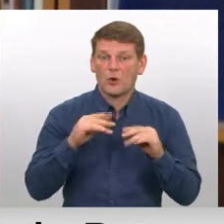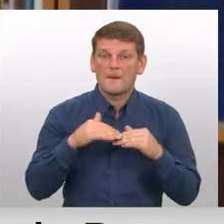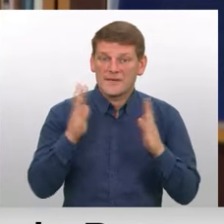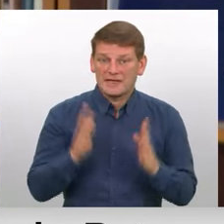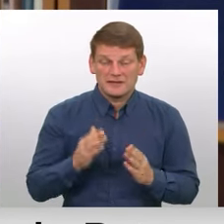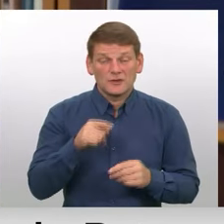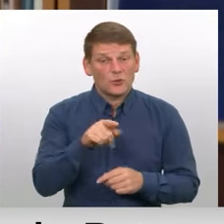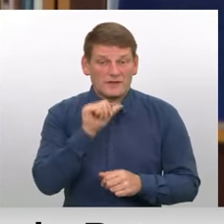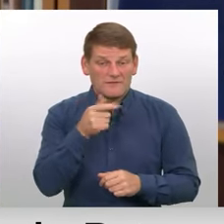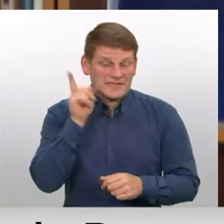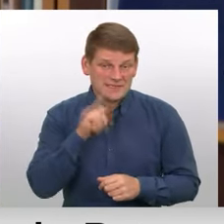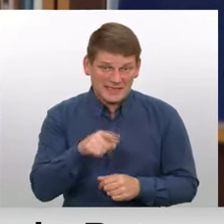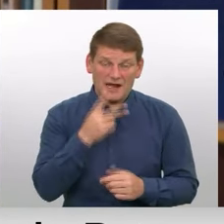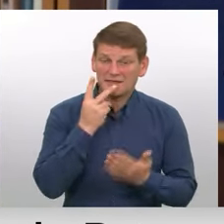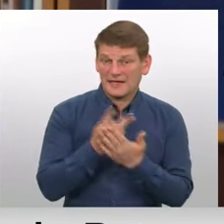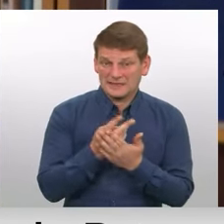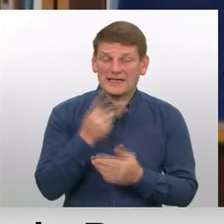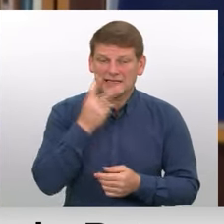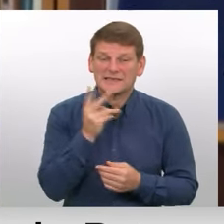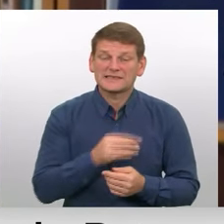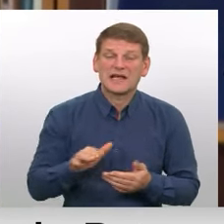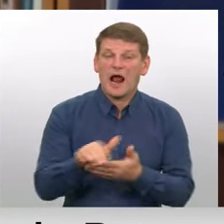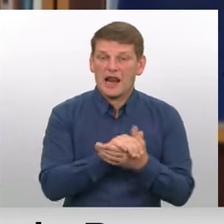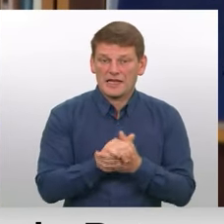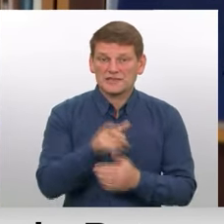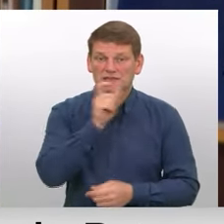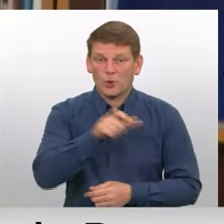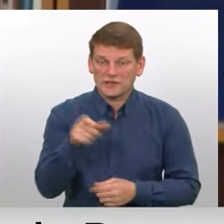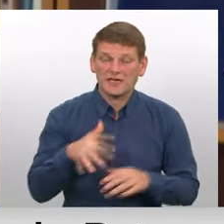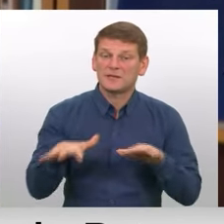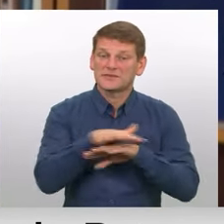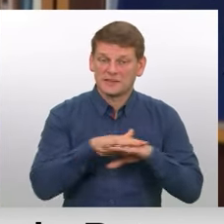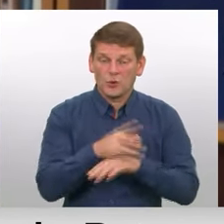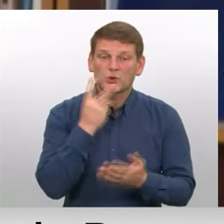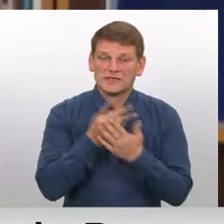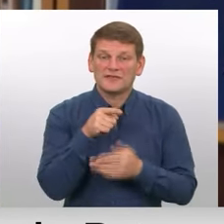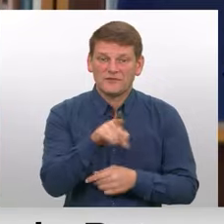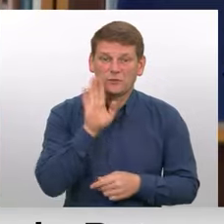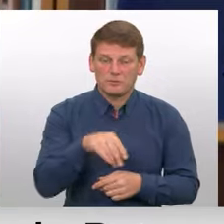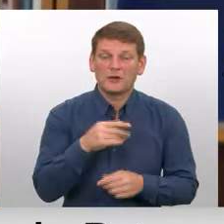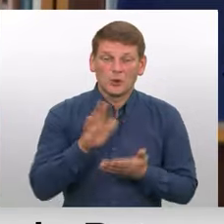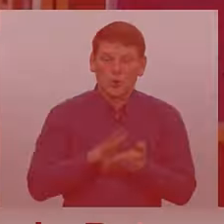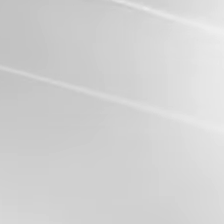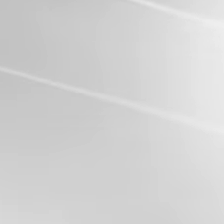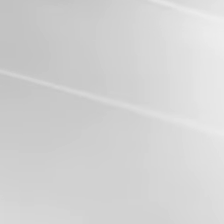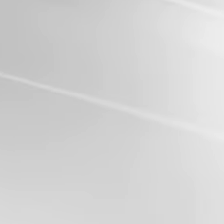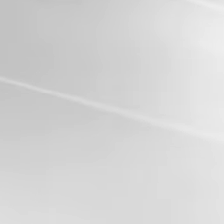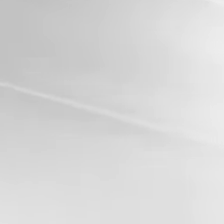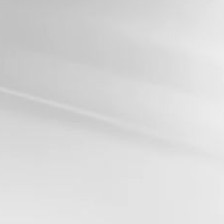nevar zināt. Redzēsim. Es domāju, ka alianses locekļi un sabiedrība uzskatīs viņu par ļoti saistošu cilvēku.